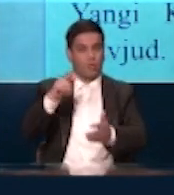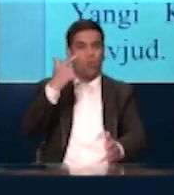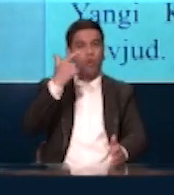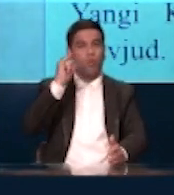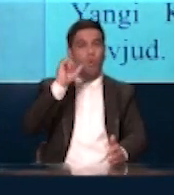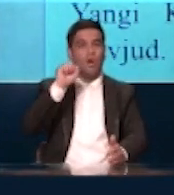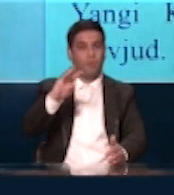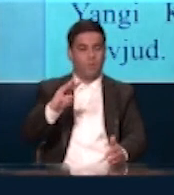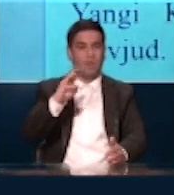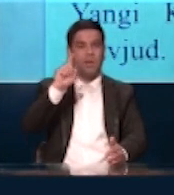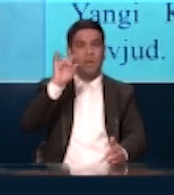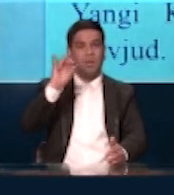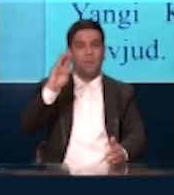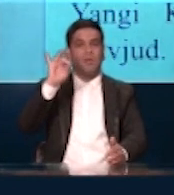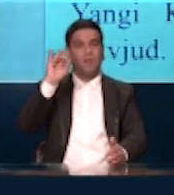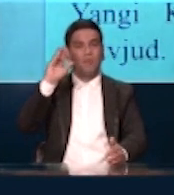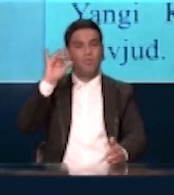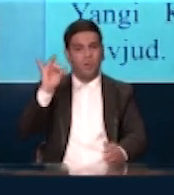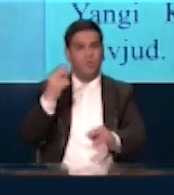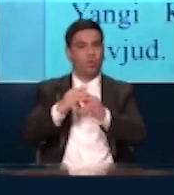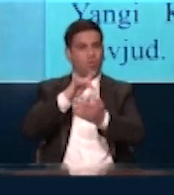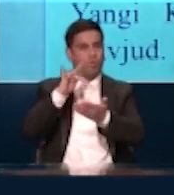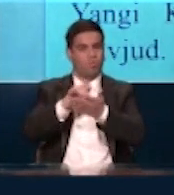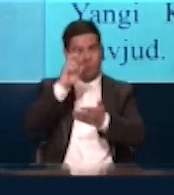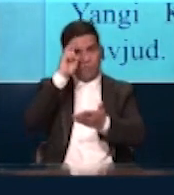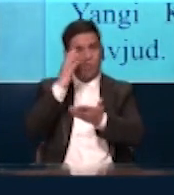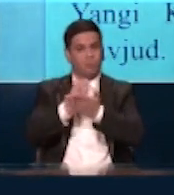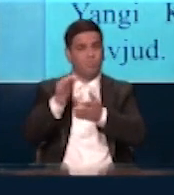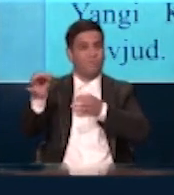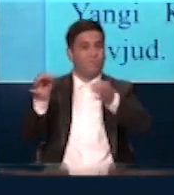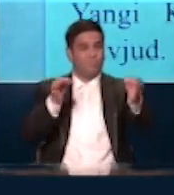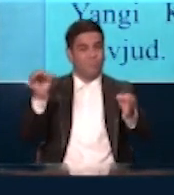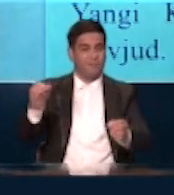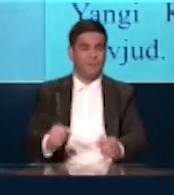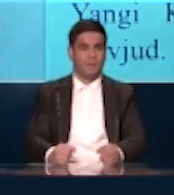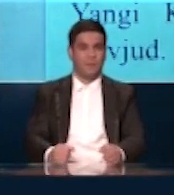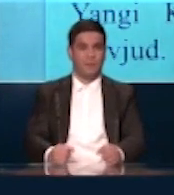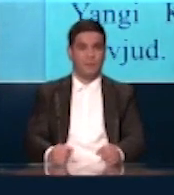Guam, King Main Reef'i, Amerika Qo'shma Shtatlarining mustamlakasi hisoblanadi bular.